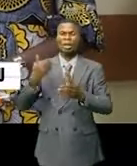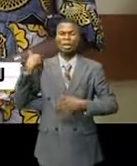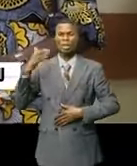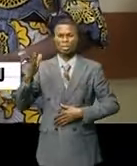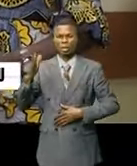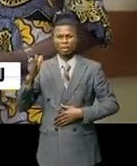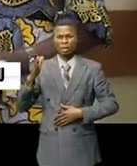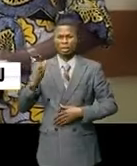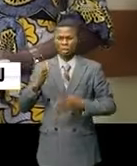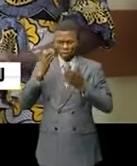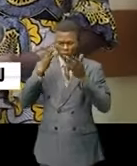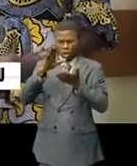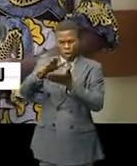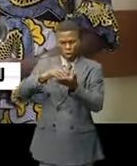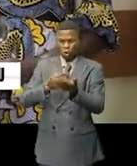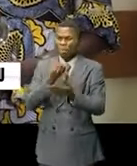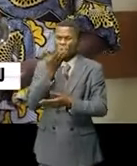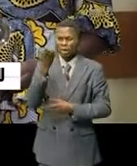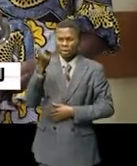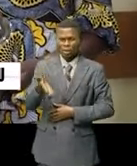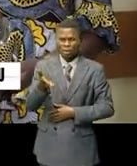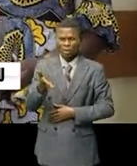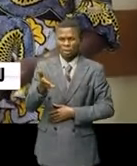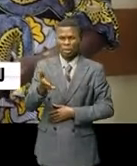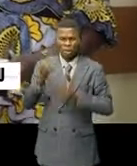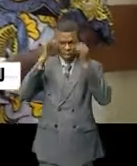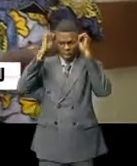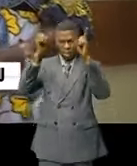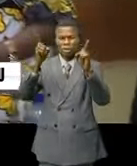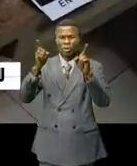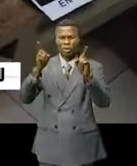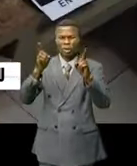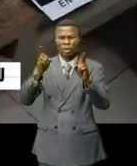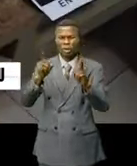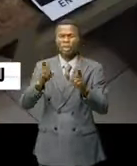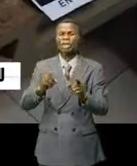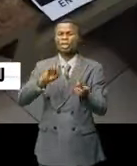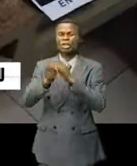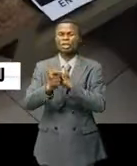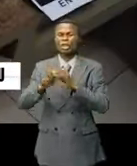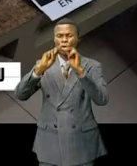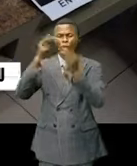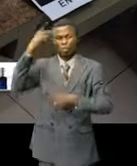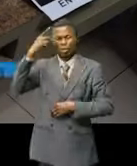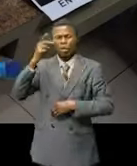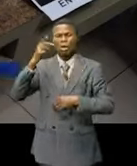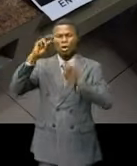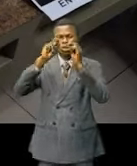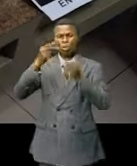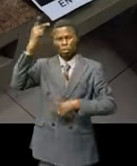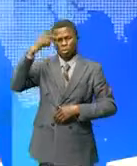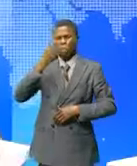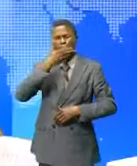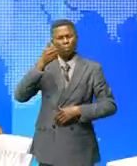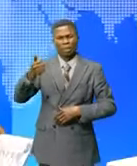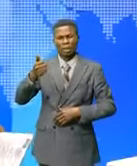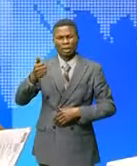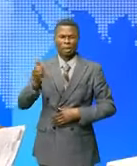de s'inspirer sur le vertu civique et éducatif qui font de l'UDPS un parti politique